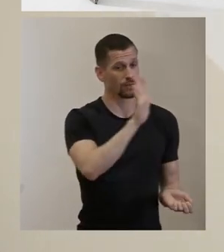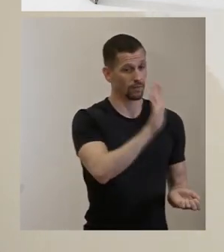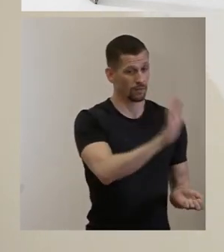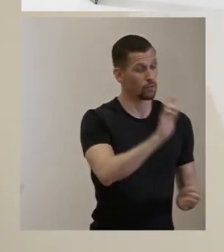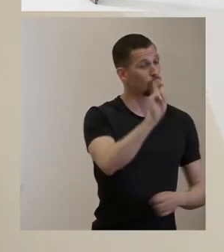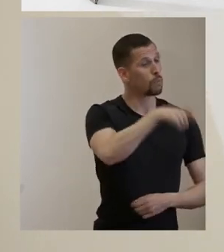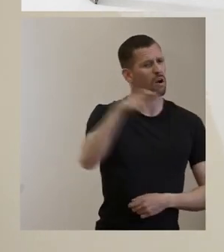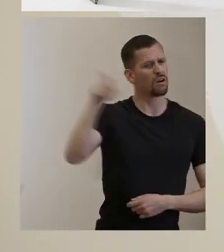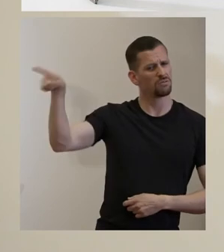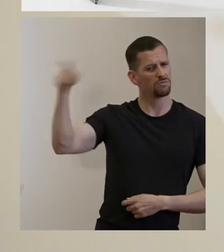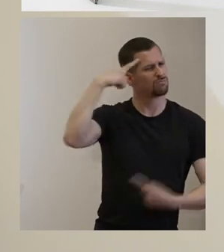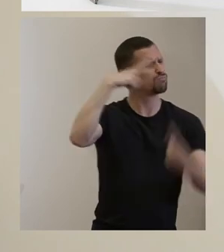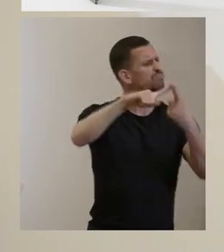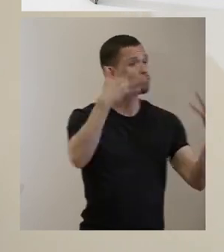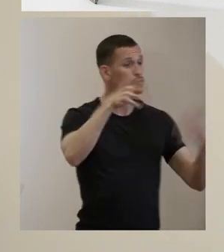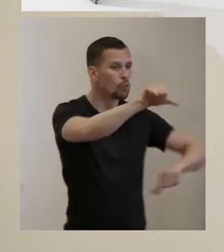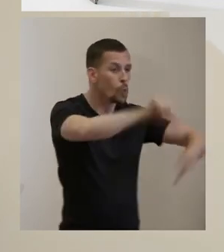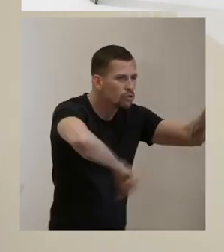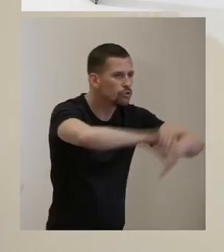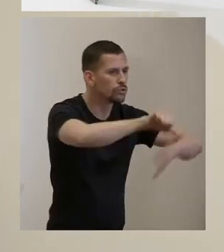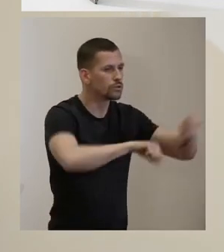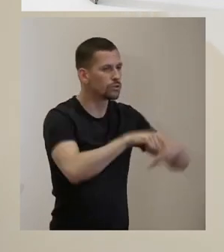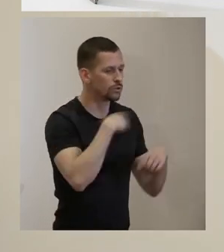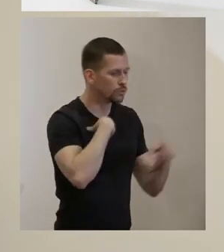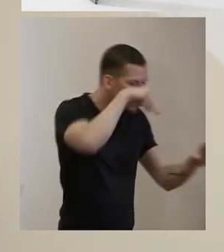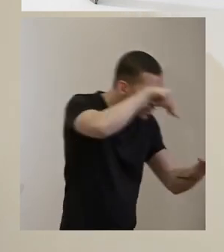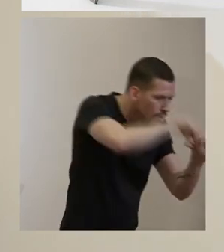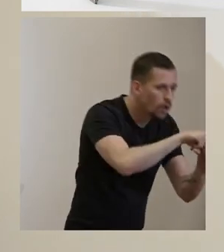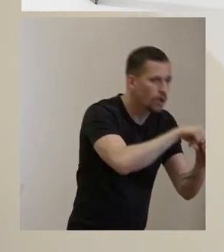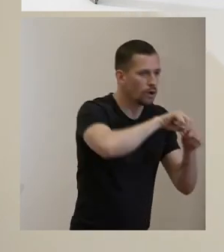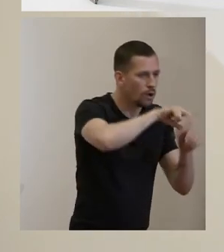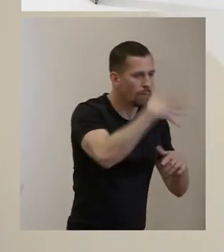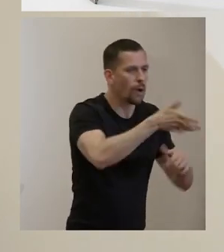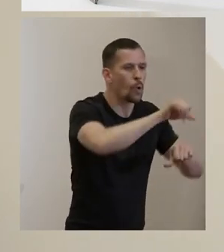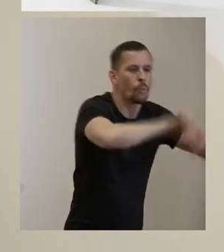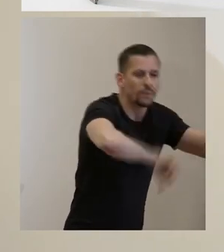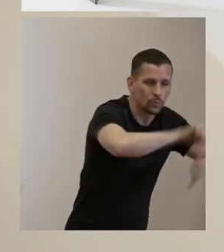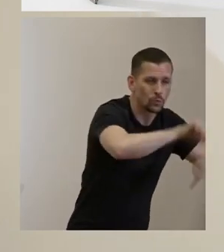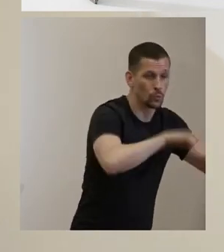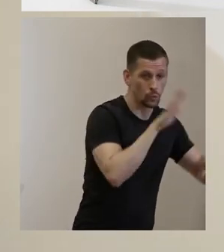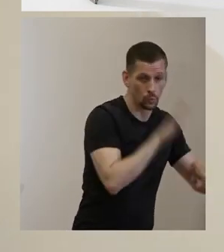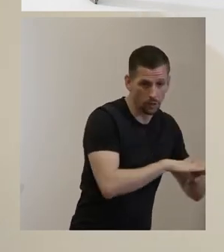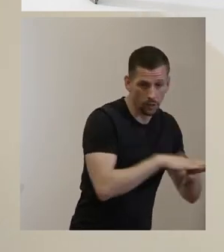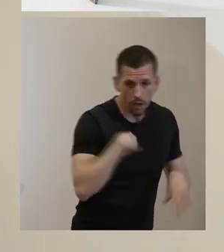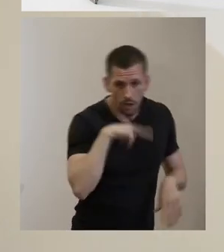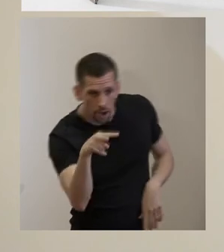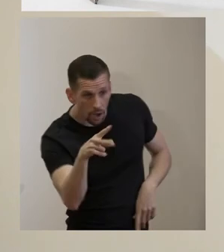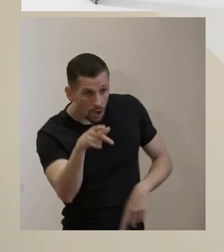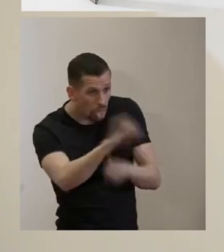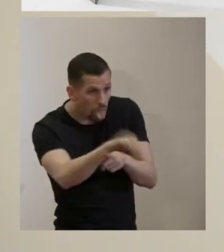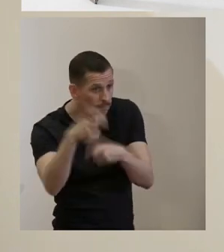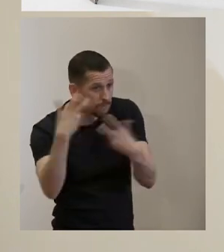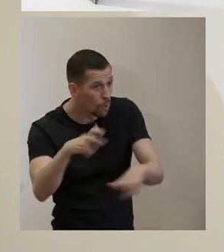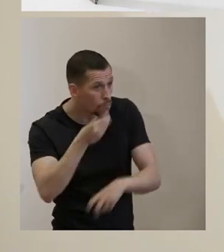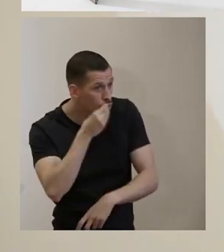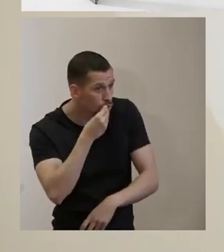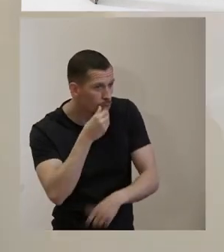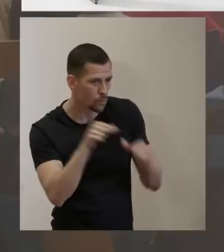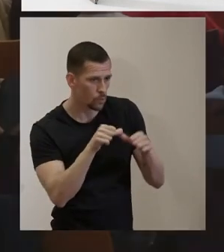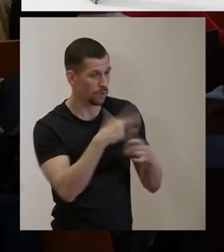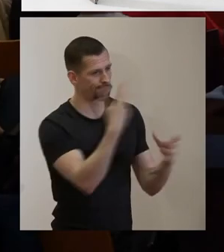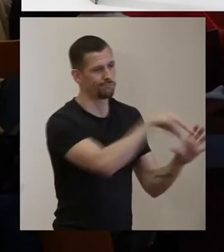pratiquer une opération. Il n'est pas surprenant de trouver ce type d'instrument à bord des navires négriers qui comptaient toujours au moins un